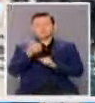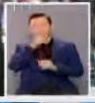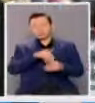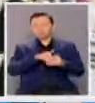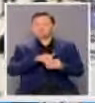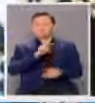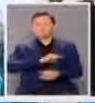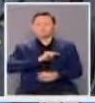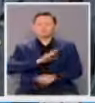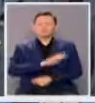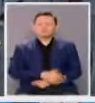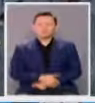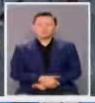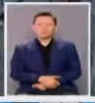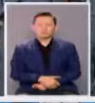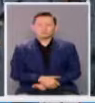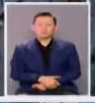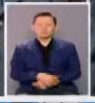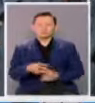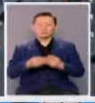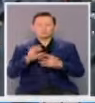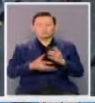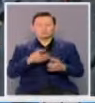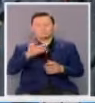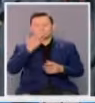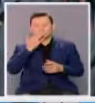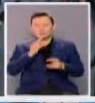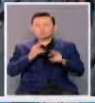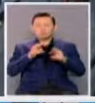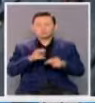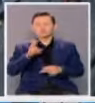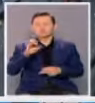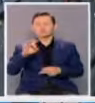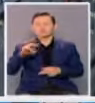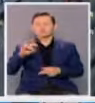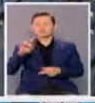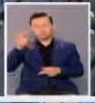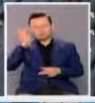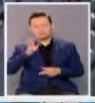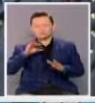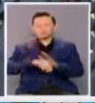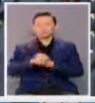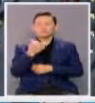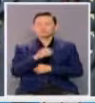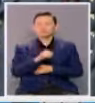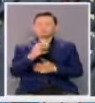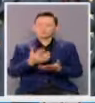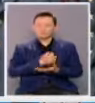болып қызмет еткен. Бүкіл Европаны басып өтіп, Берлинде соғысты жеңіспен аяқтады.